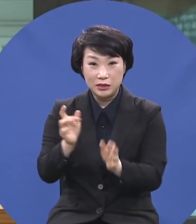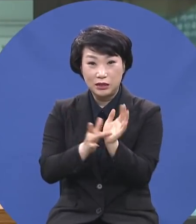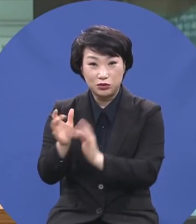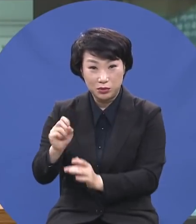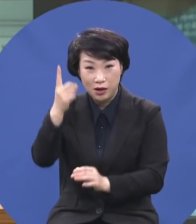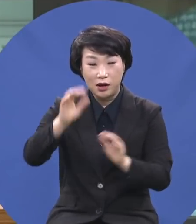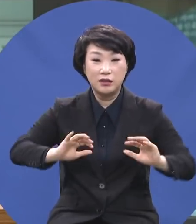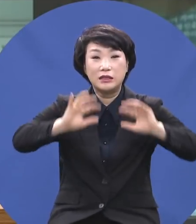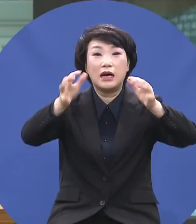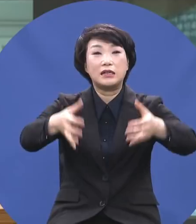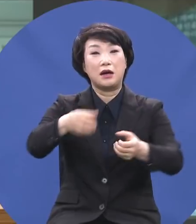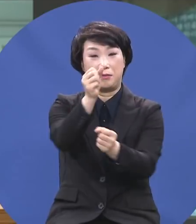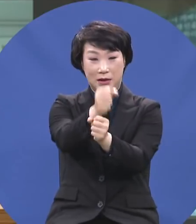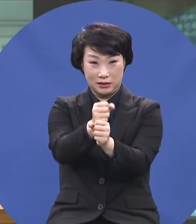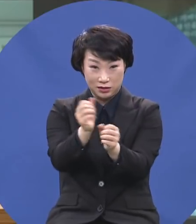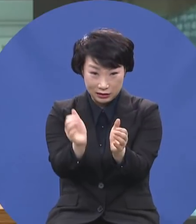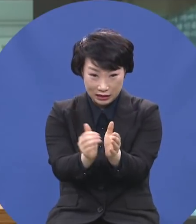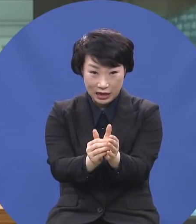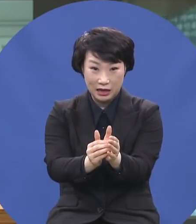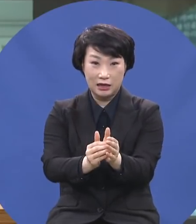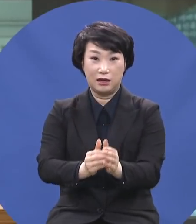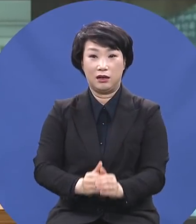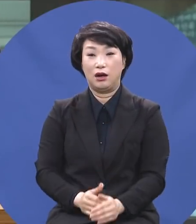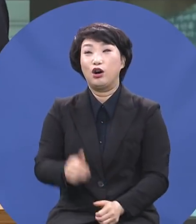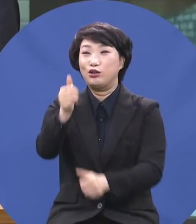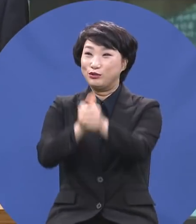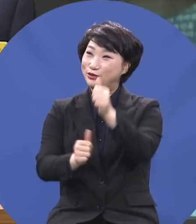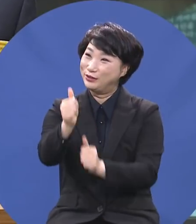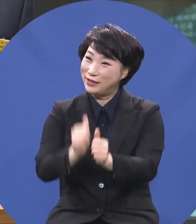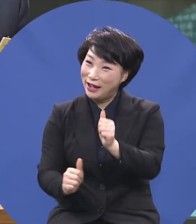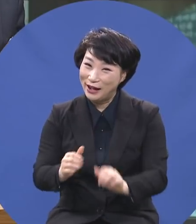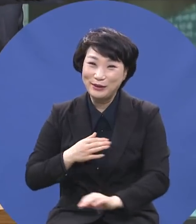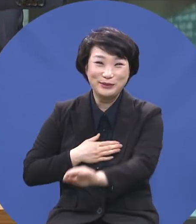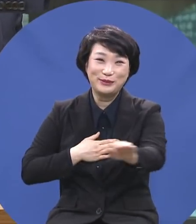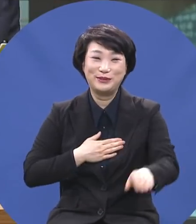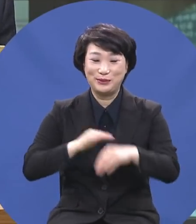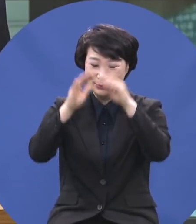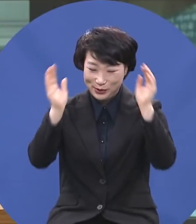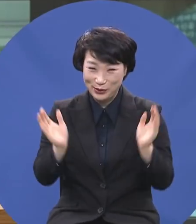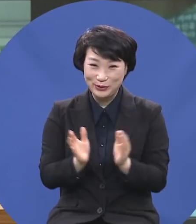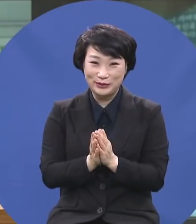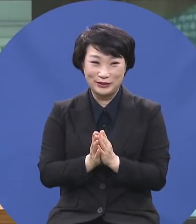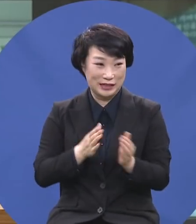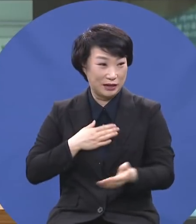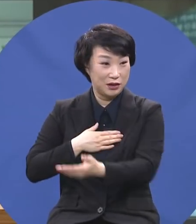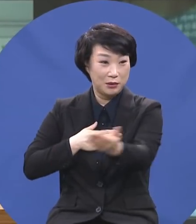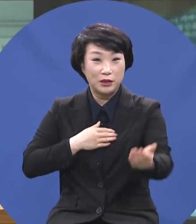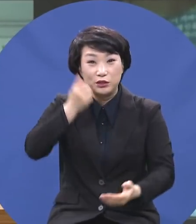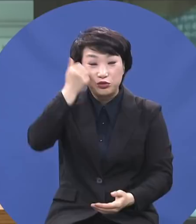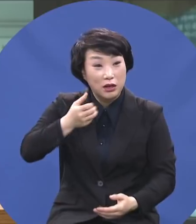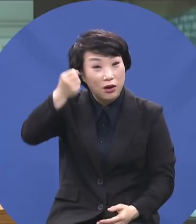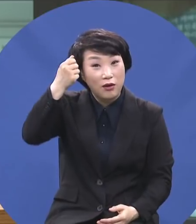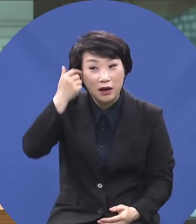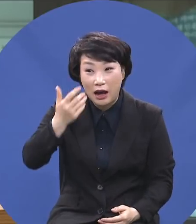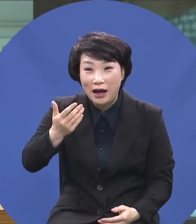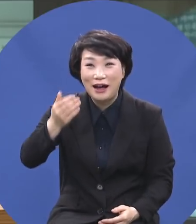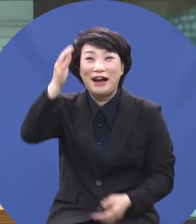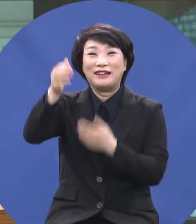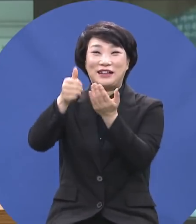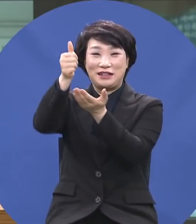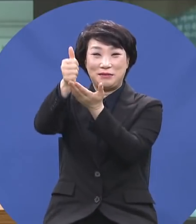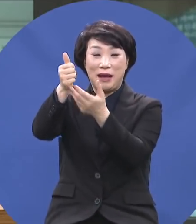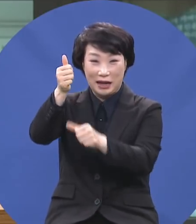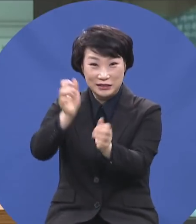말미암아 세계를 지으셨느니라. 후사, 우리는 전부 다 누구의 것이냐?